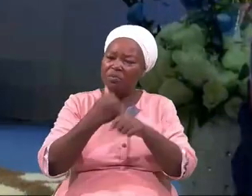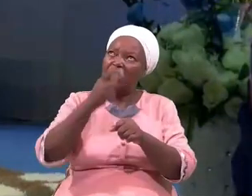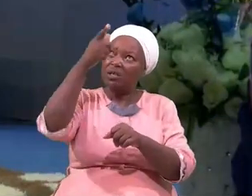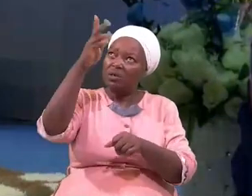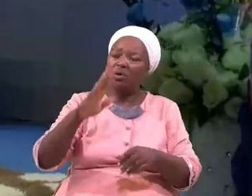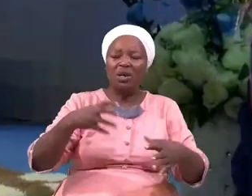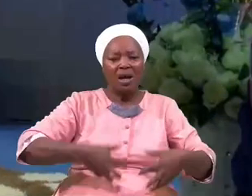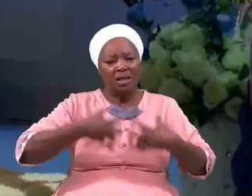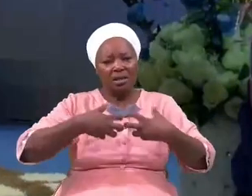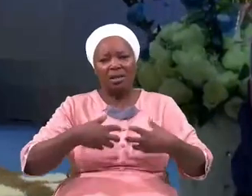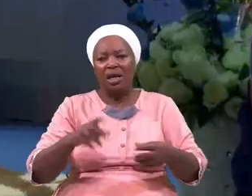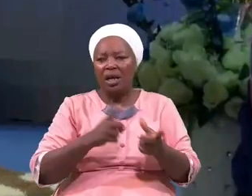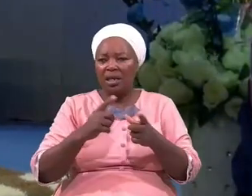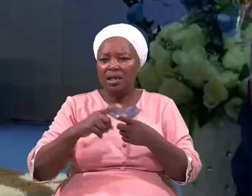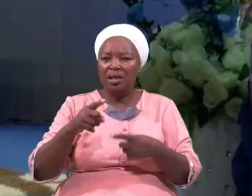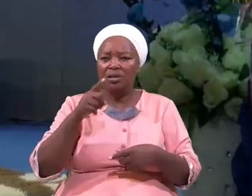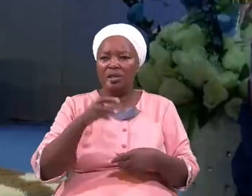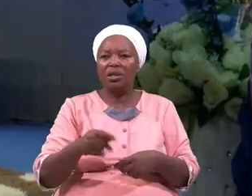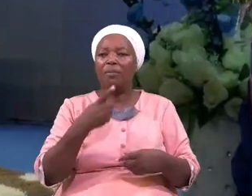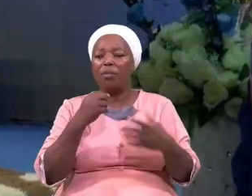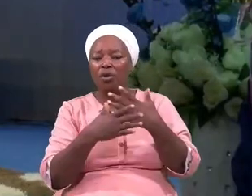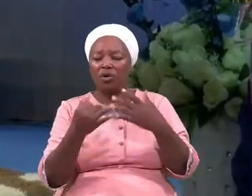Vous vous détournez de ce qui hérite Dieu.